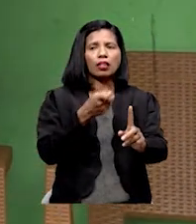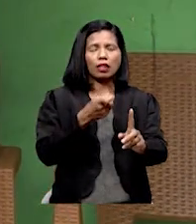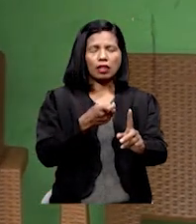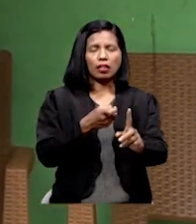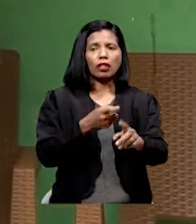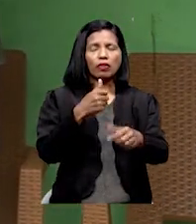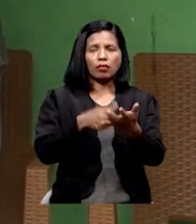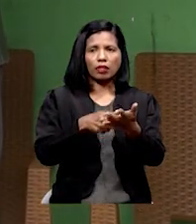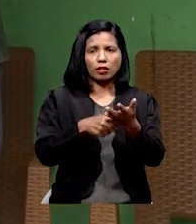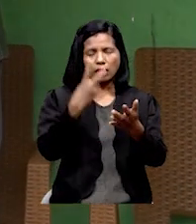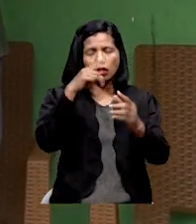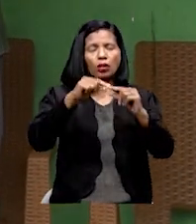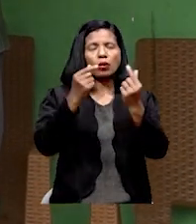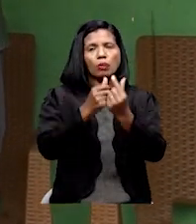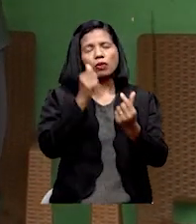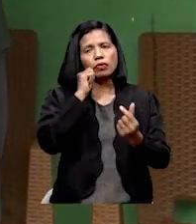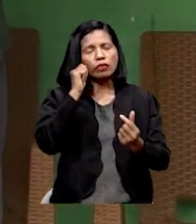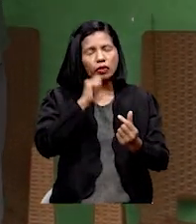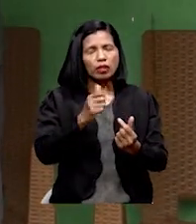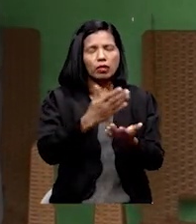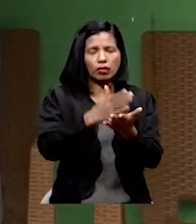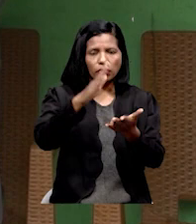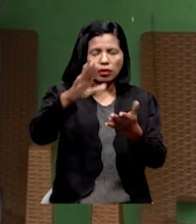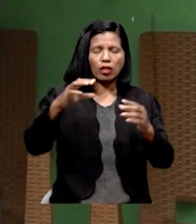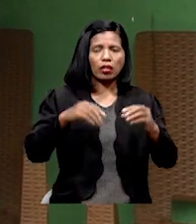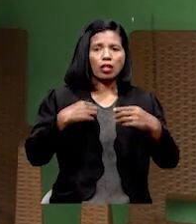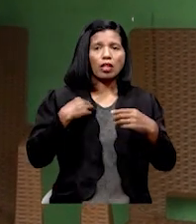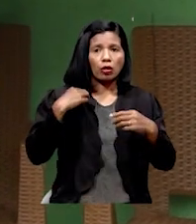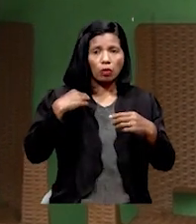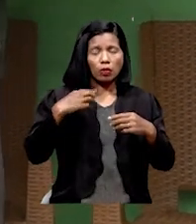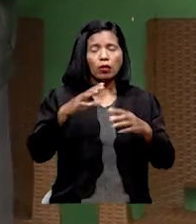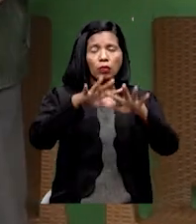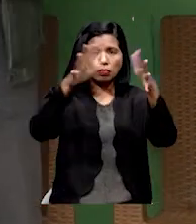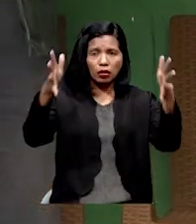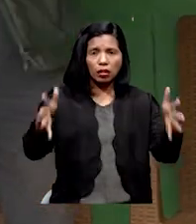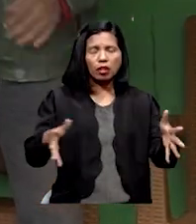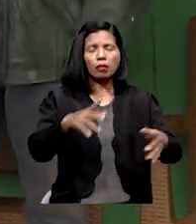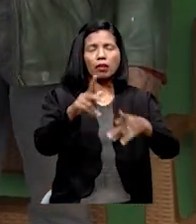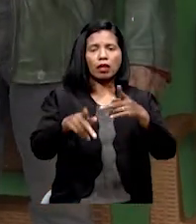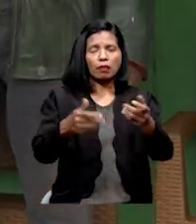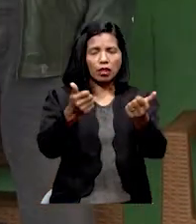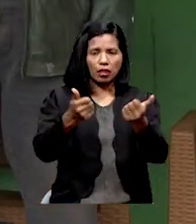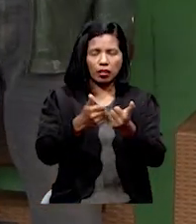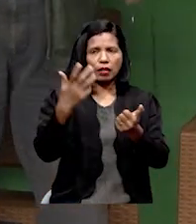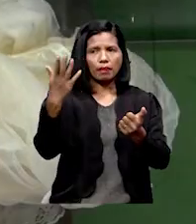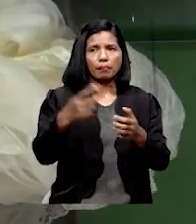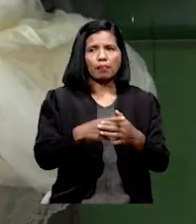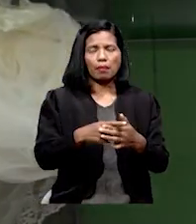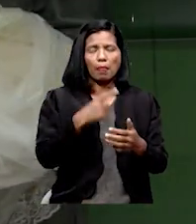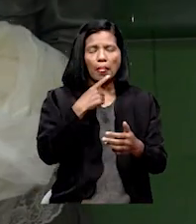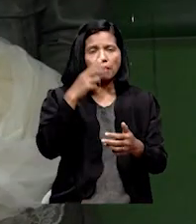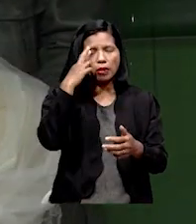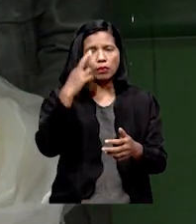akompanya grupo feto iya asaun real faheropa no muskiteiru ba komunidadi iya aldeia refere. Laureado Nobel da Paz